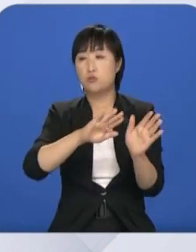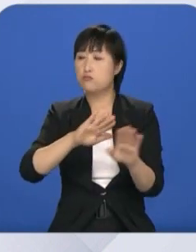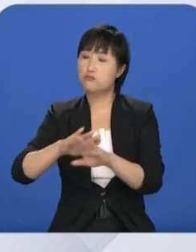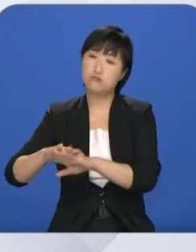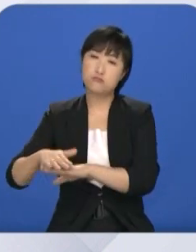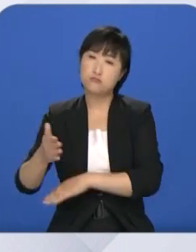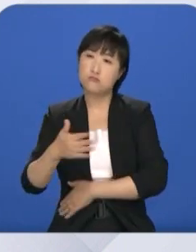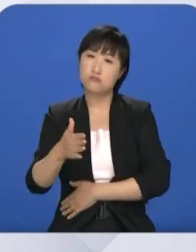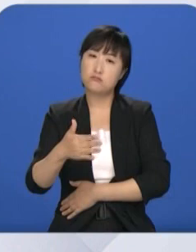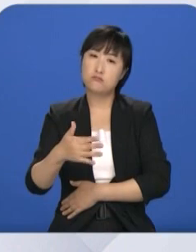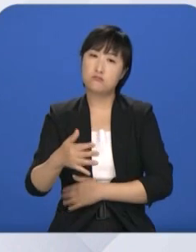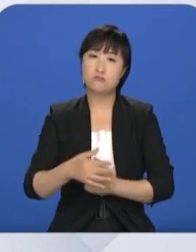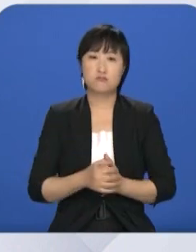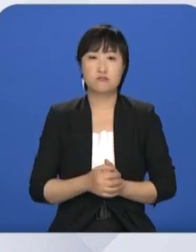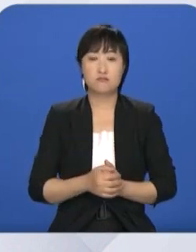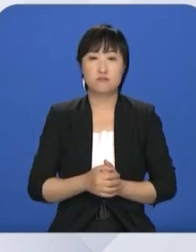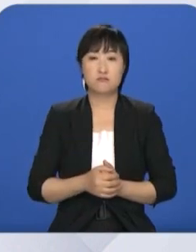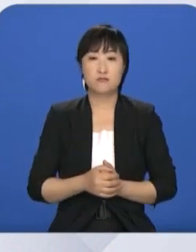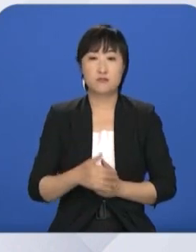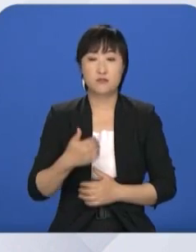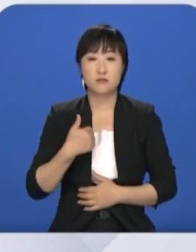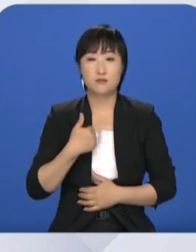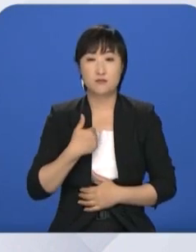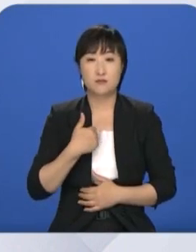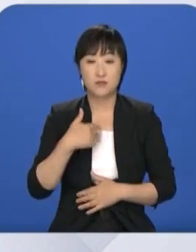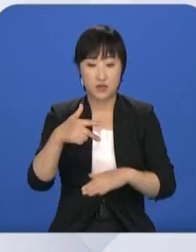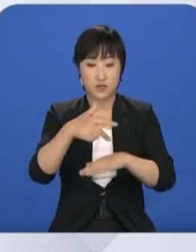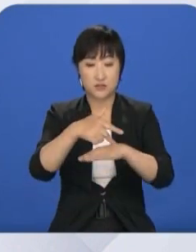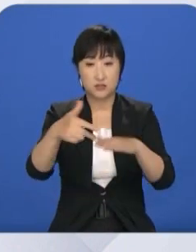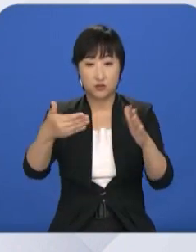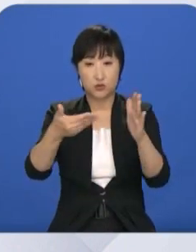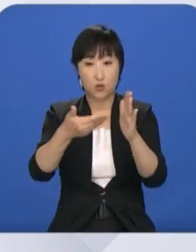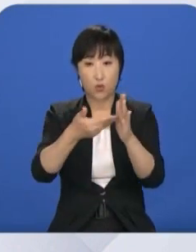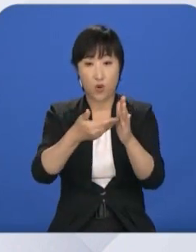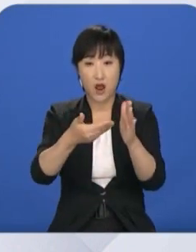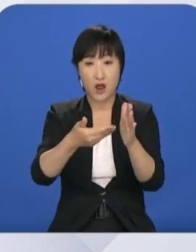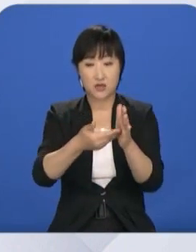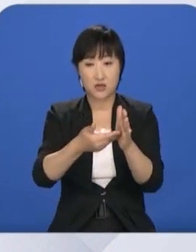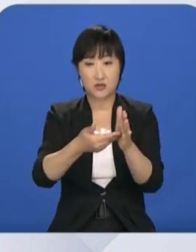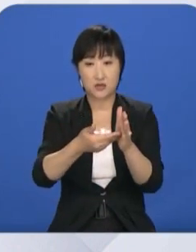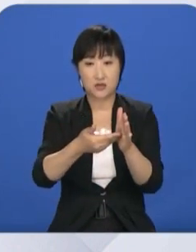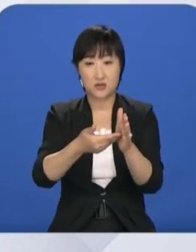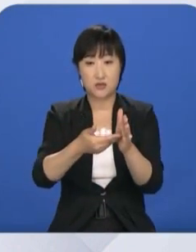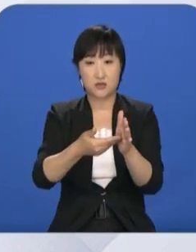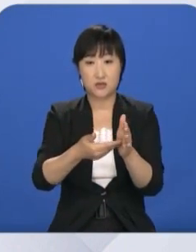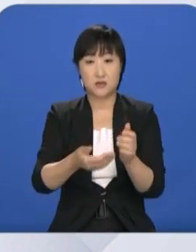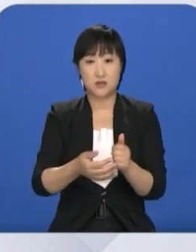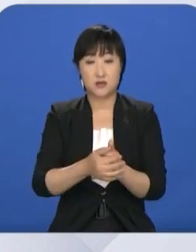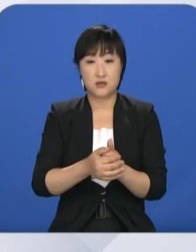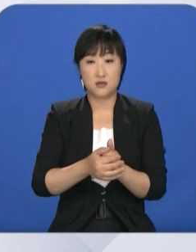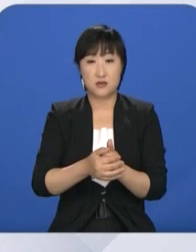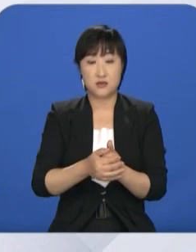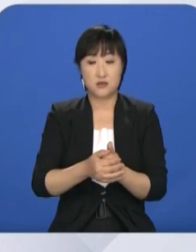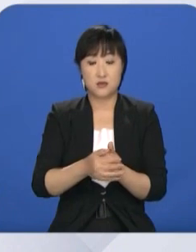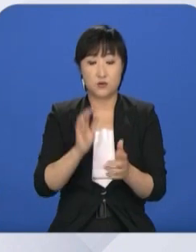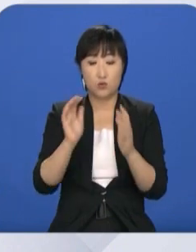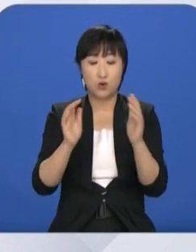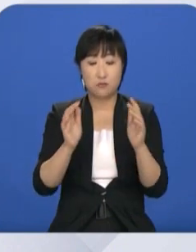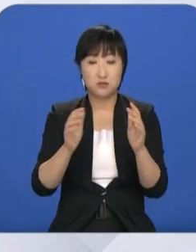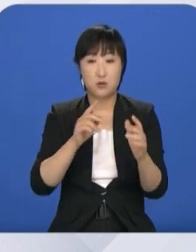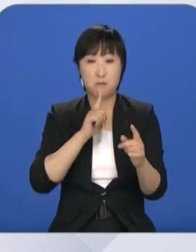있더라고요. 진도항이 예, 저는 그 진도항이 지금 아까도 우리가 그